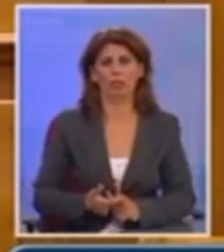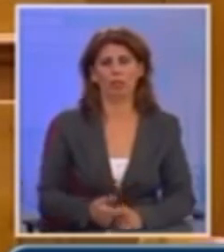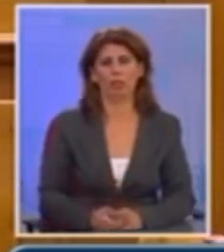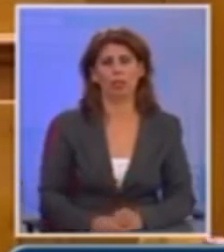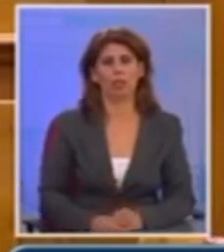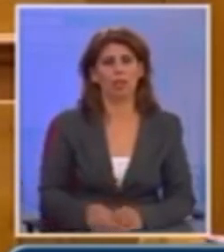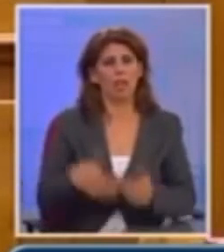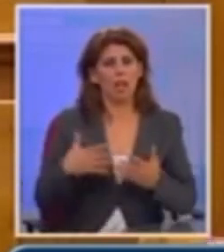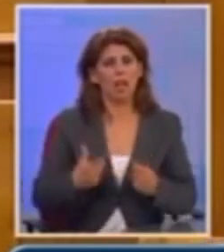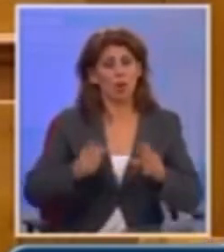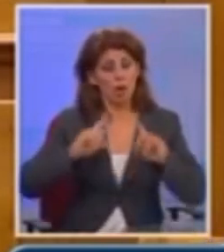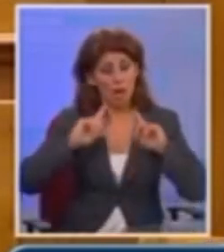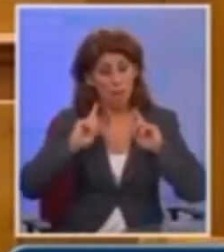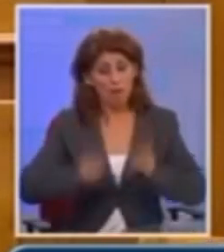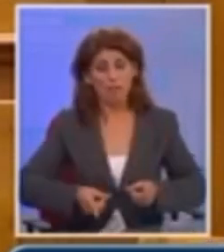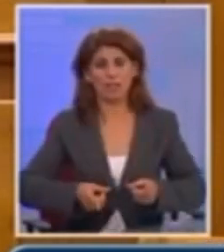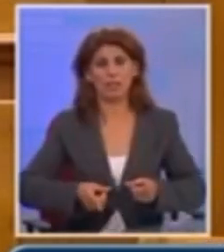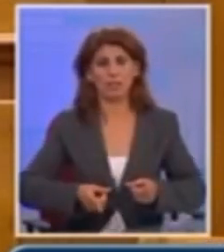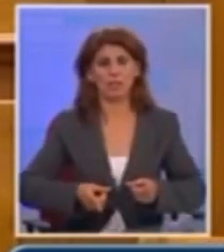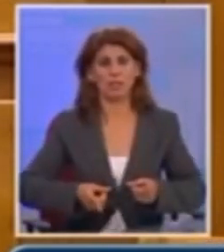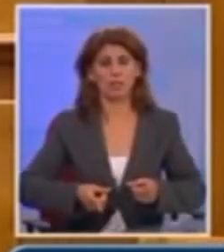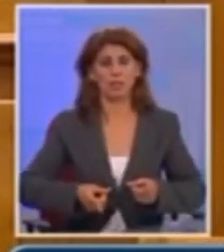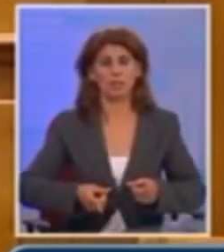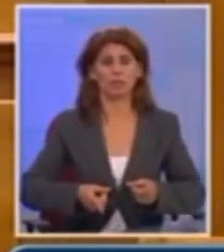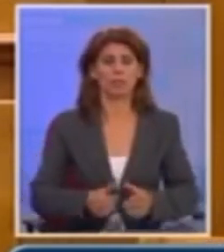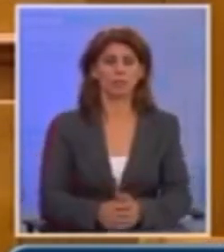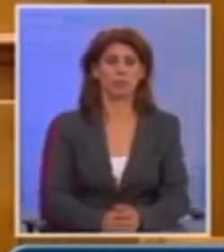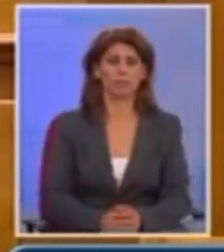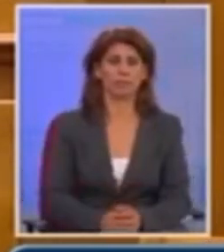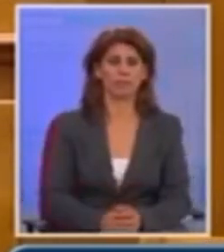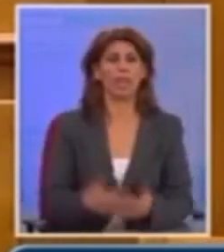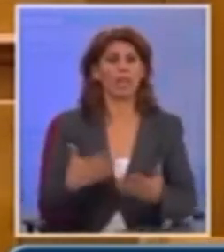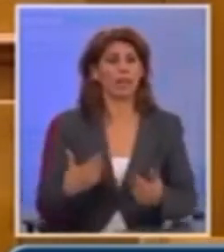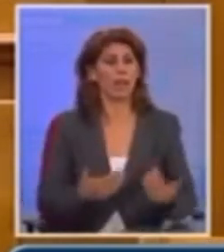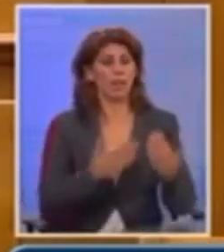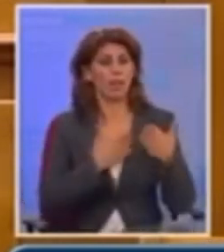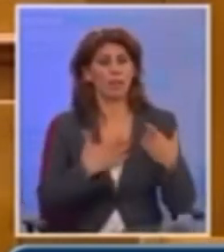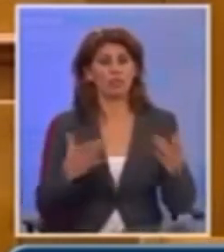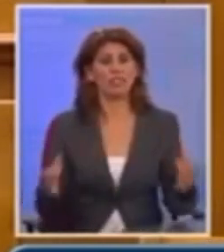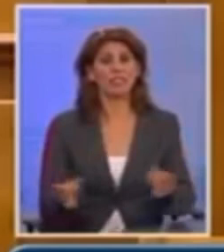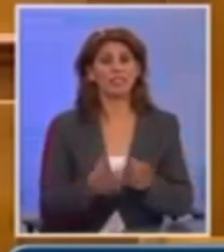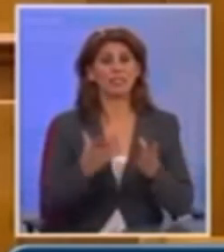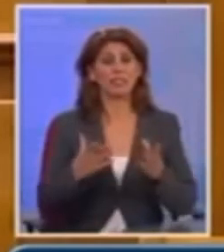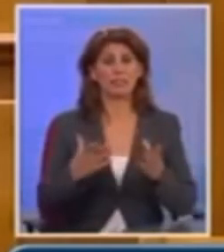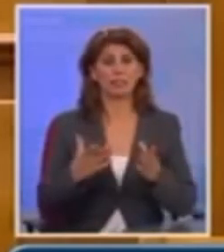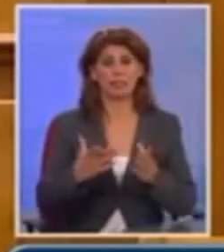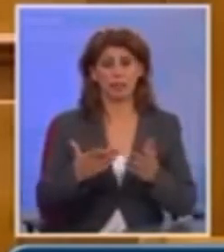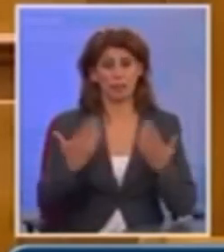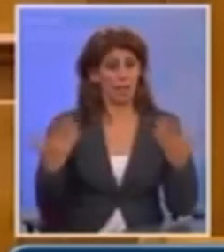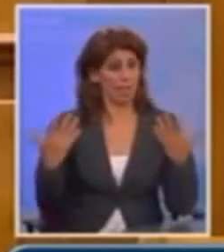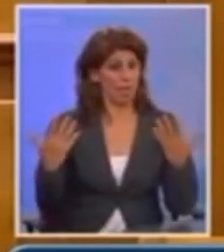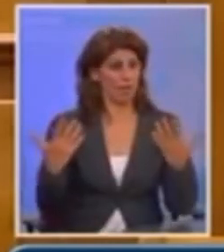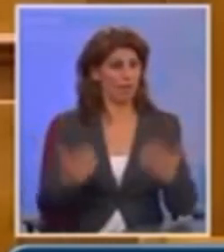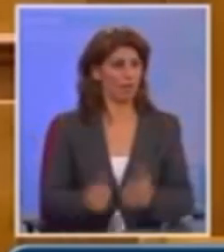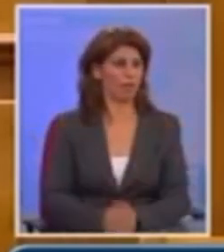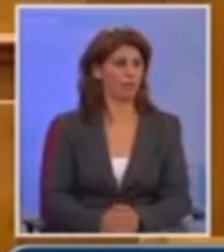Έχουν αποφασίσει να πάρουν την τύχη και τη μοίρα τους στα χέρια τους.